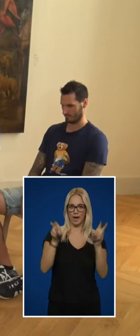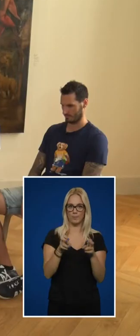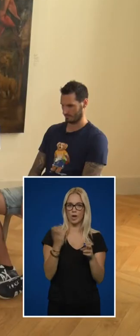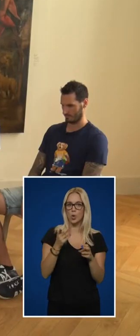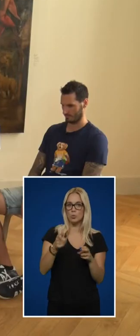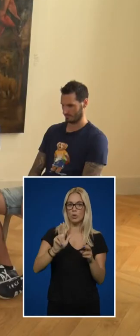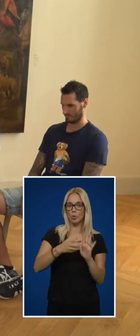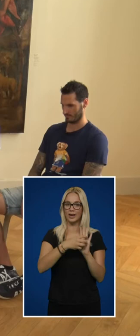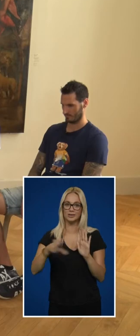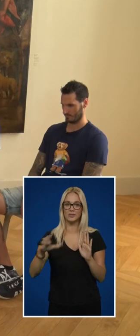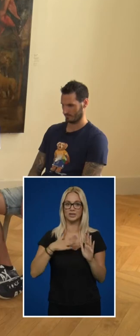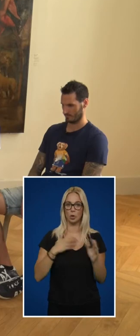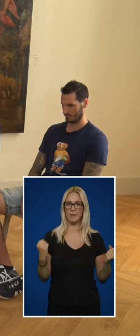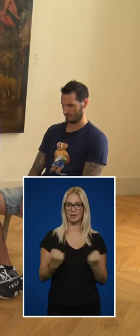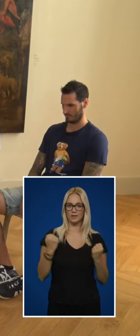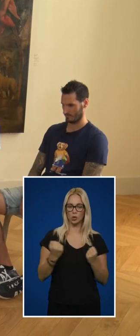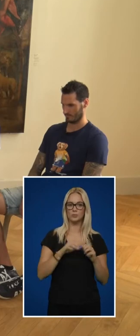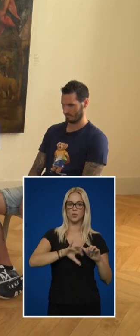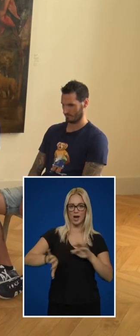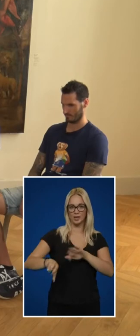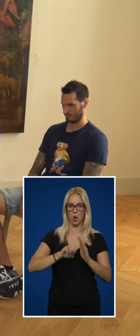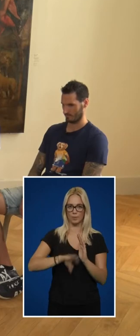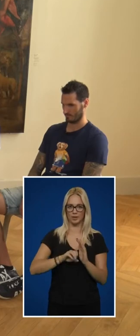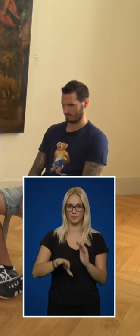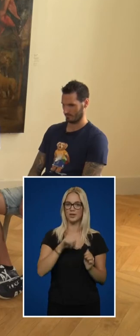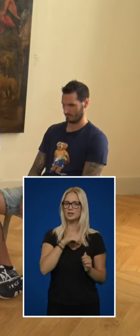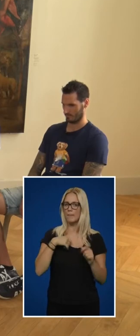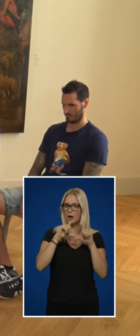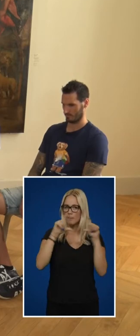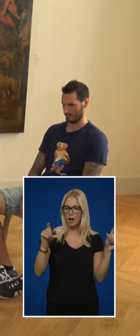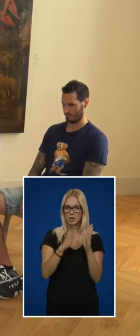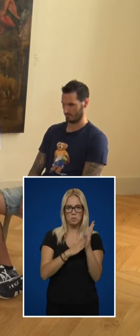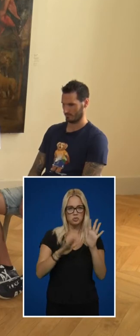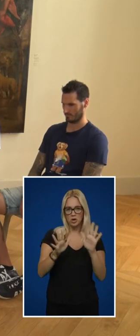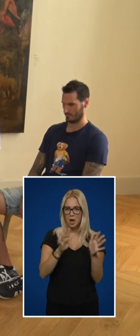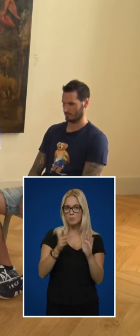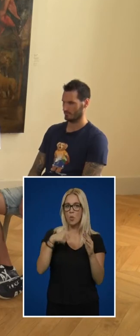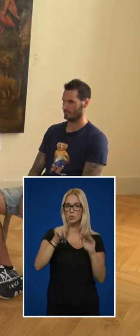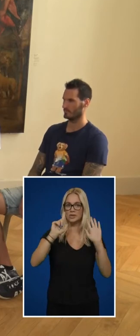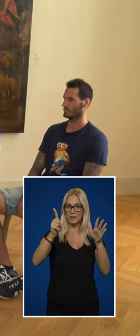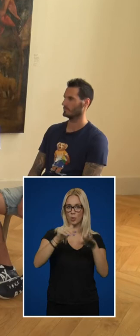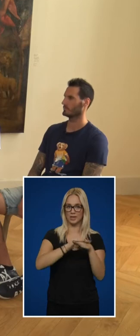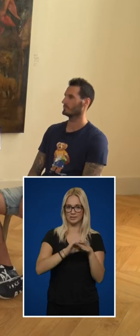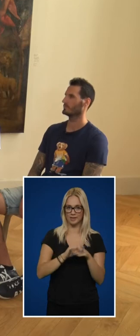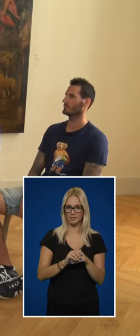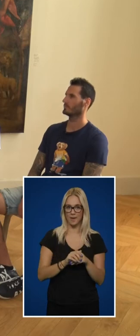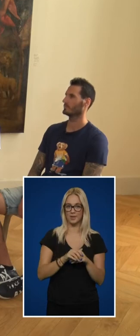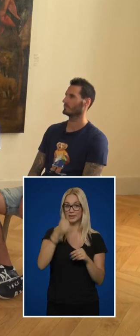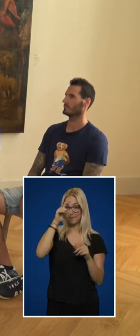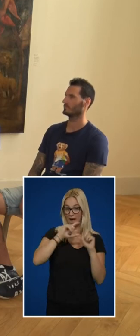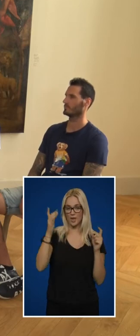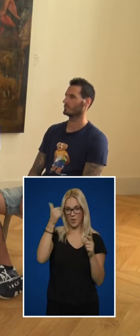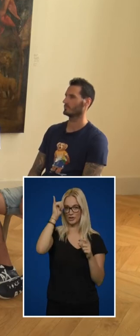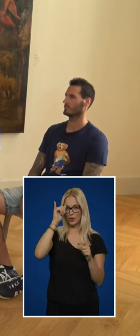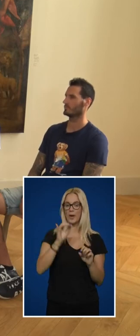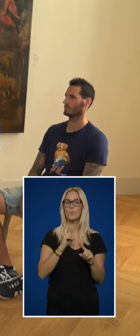bi zapravo mogli nastaviti sa svojim aktivnostima odvajanja otpada. Sama kampanja je počela nedugo nakon toga u